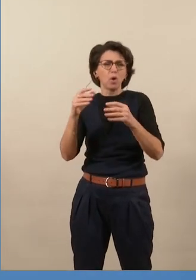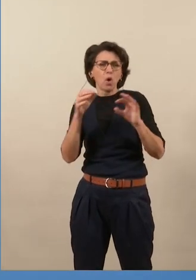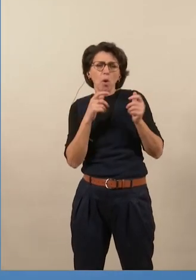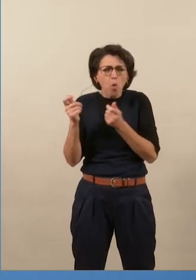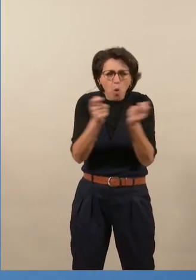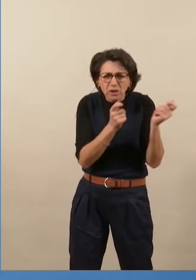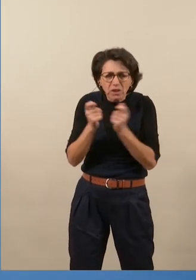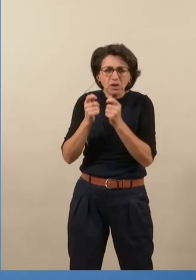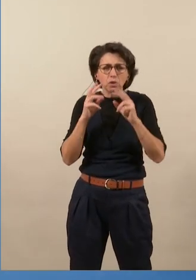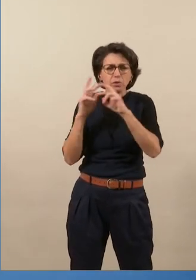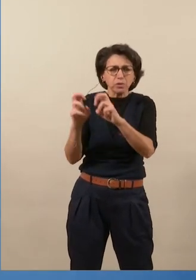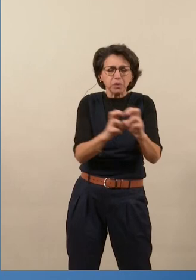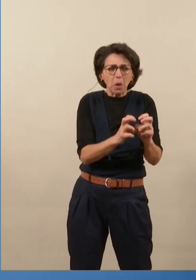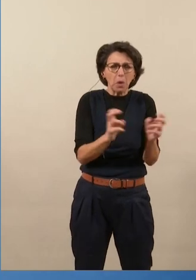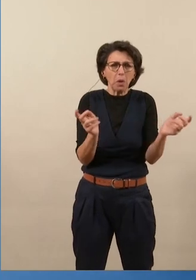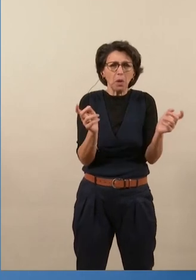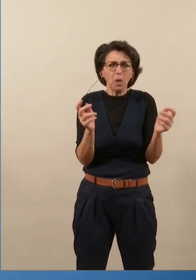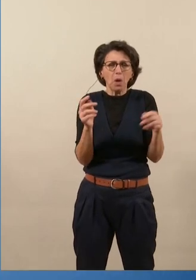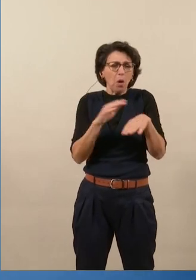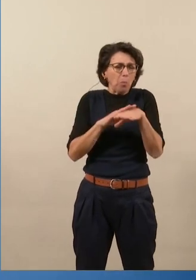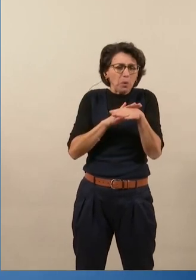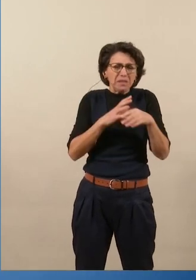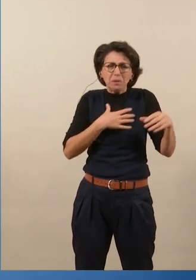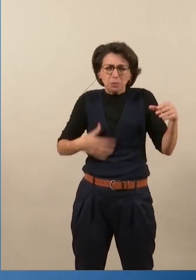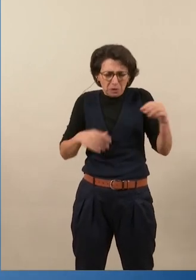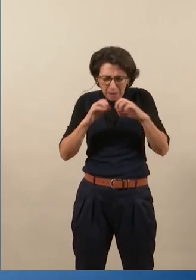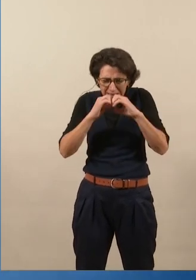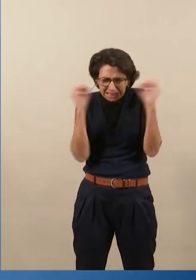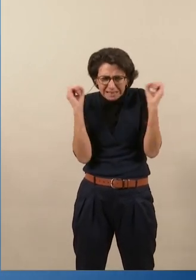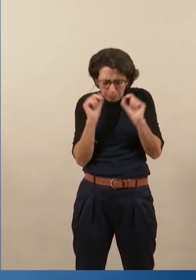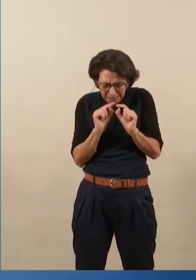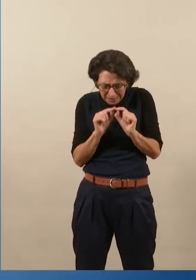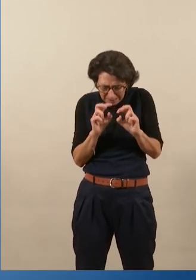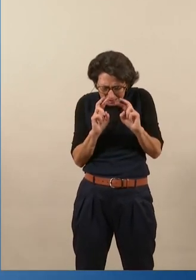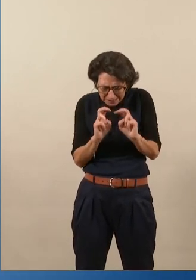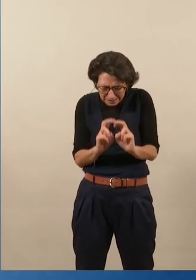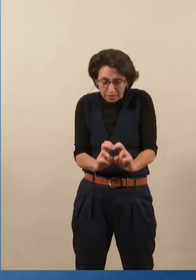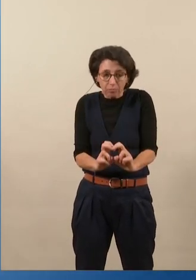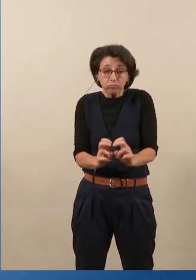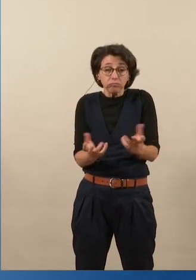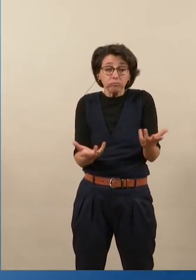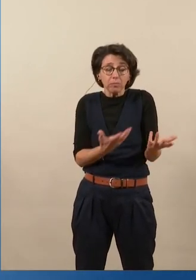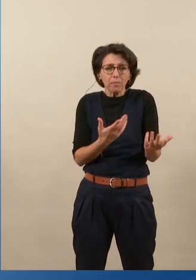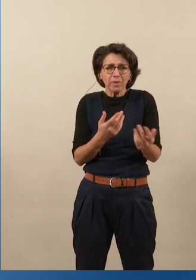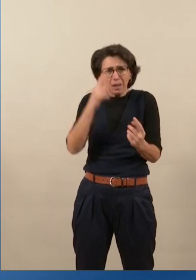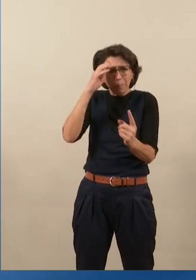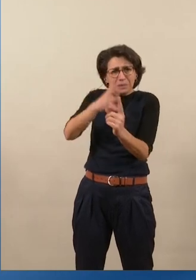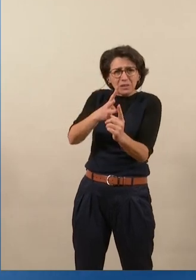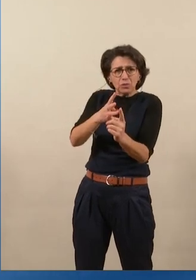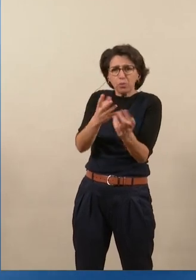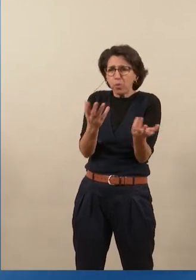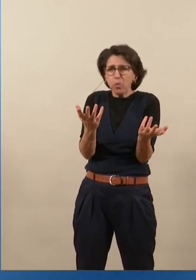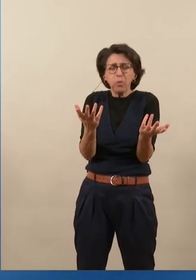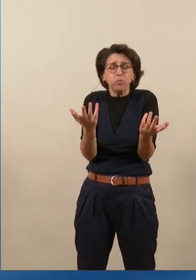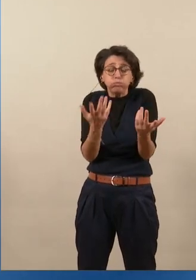tel segment minuscule de la politique municipale vous recrutez pour des missions qui sont remplies par ailleurs je vois